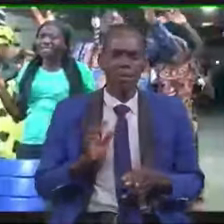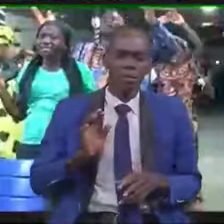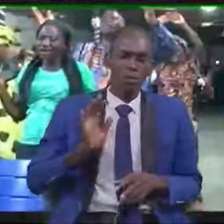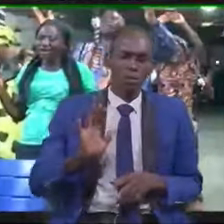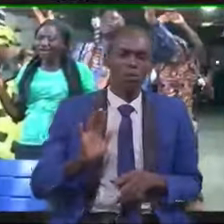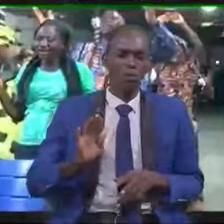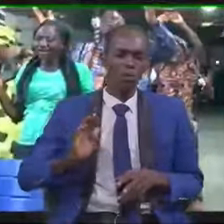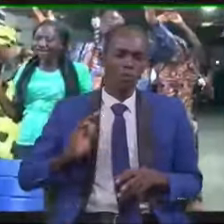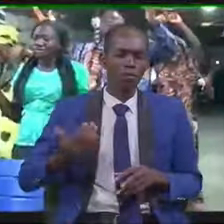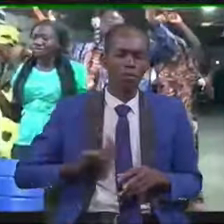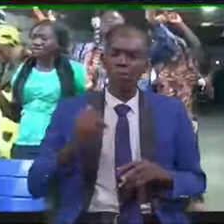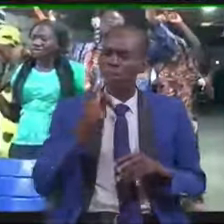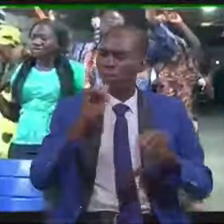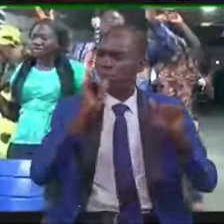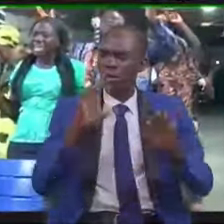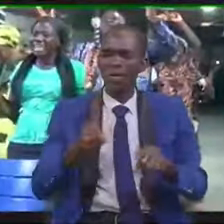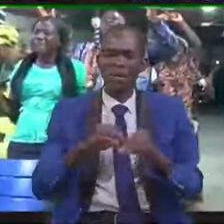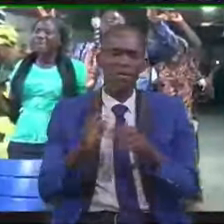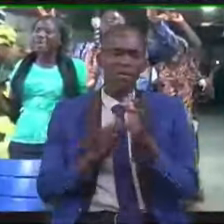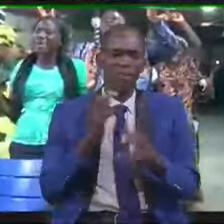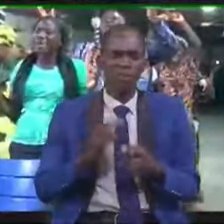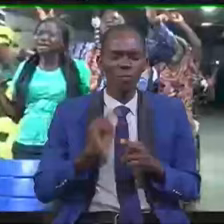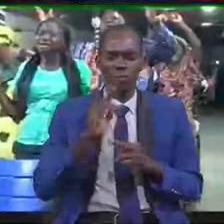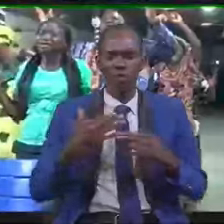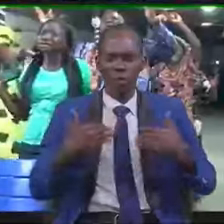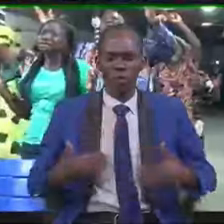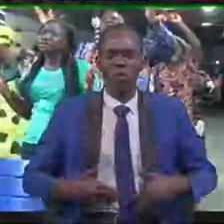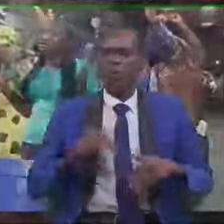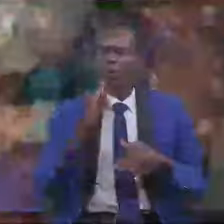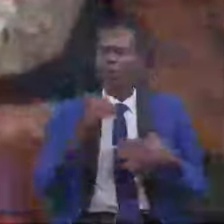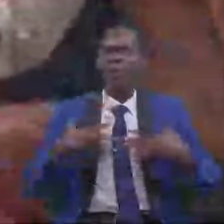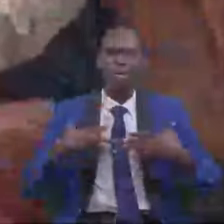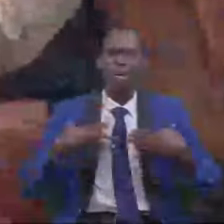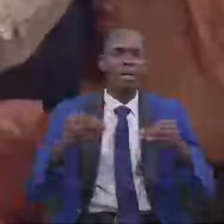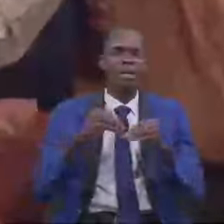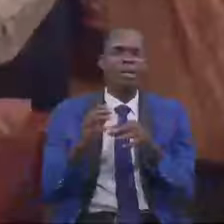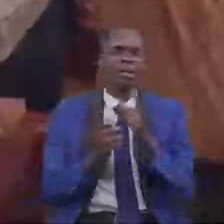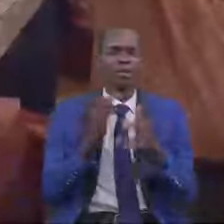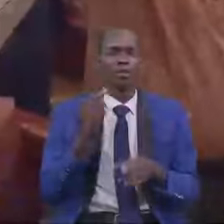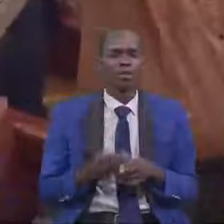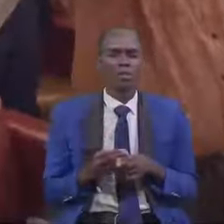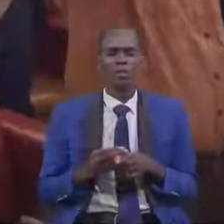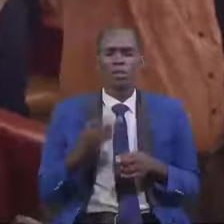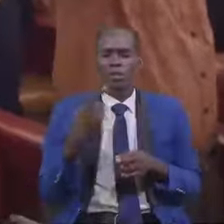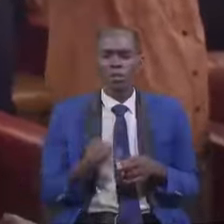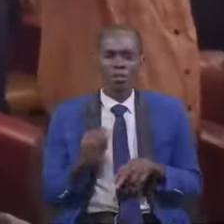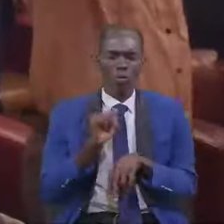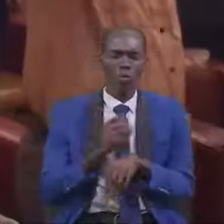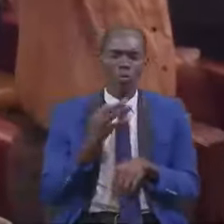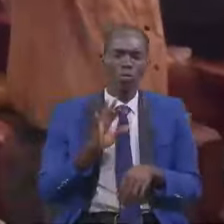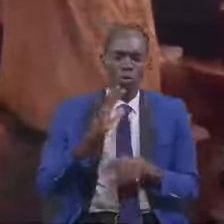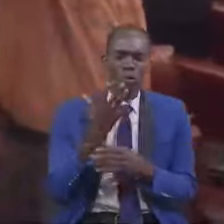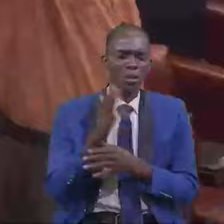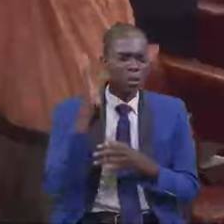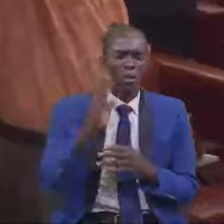bénie. Votre corps est guéri. L'œuvre de votre main va prospérer au